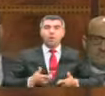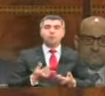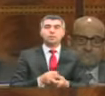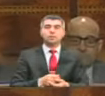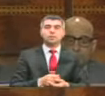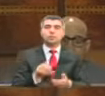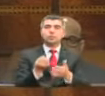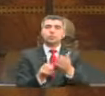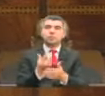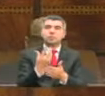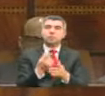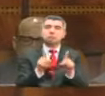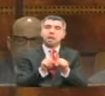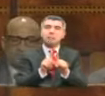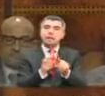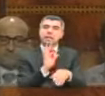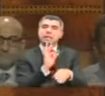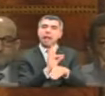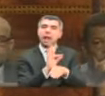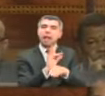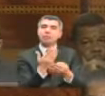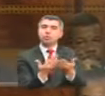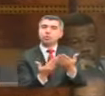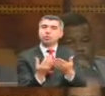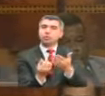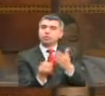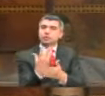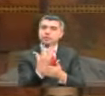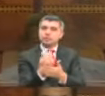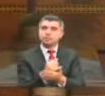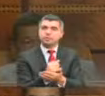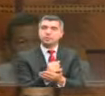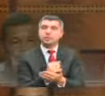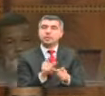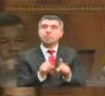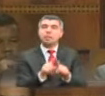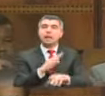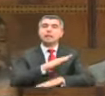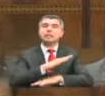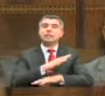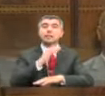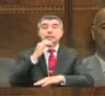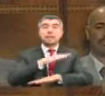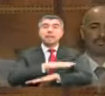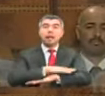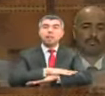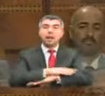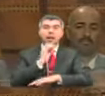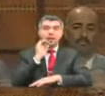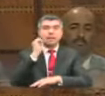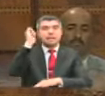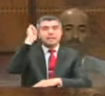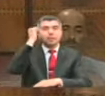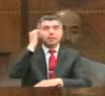تطوير النموذج البيداغوجي والعمل على تحسين جودة التربية والتكوين، وذلك عن طريق تعزيز